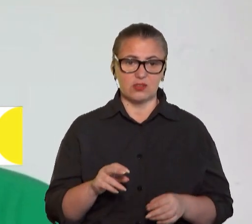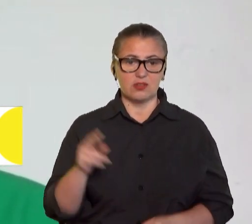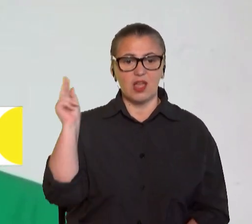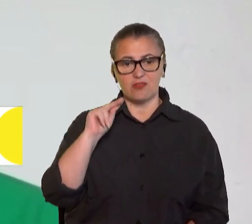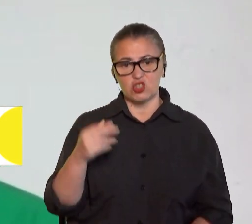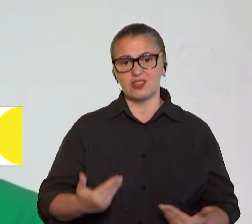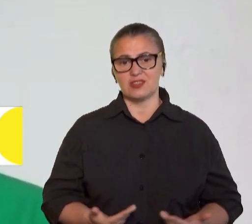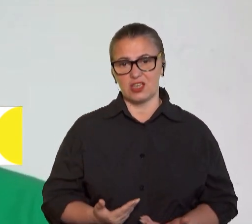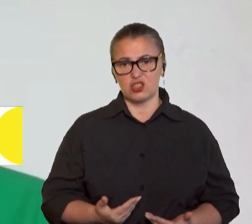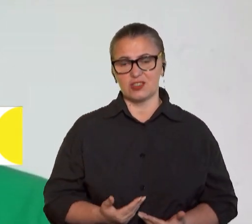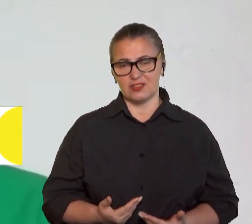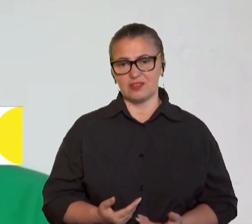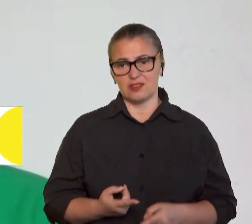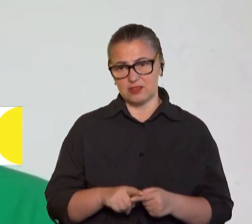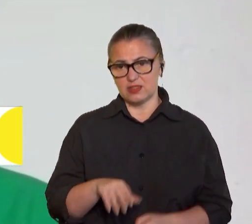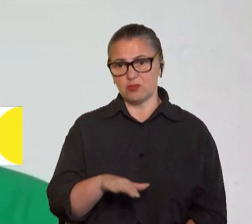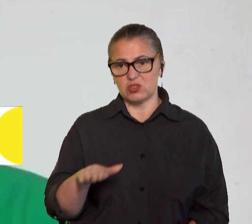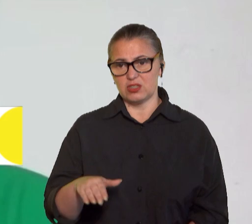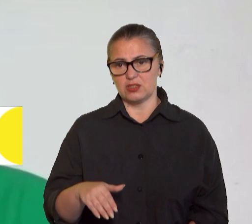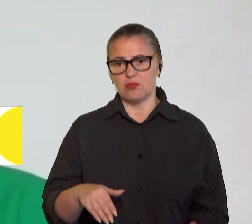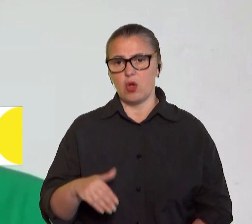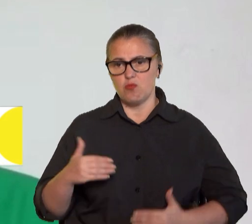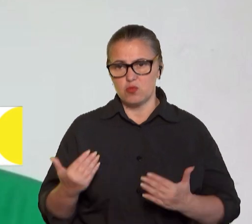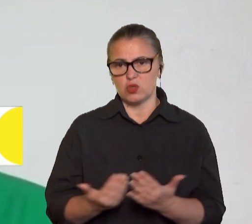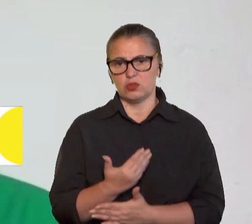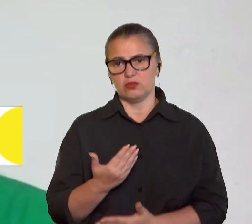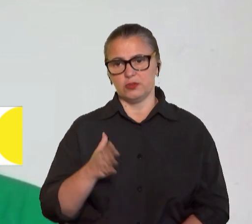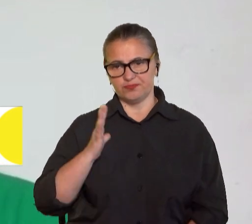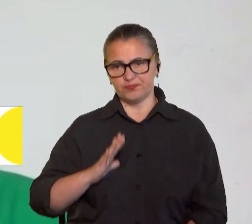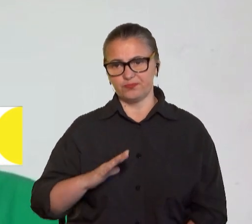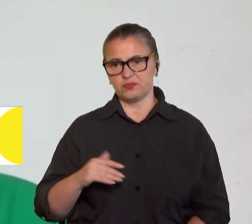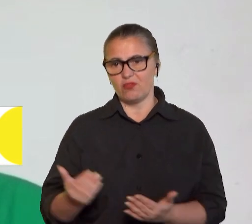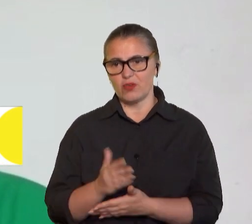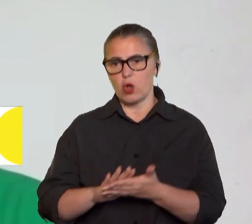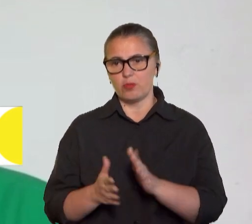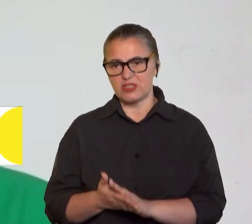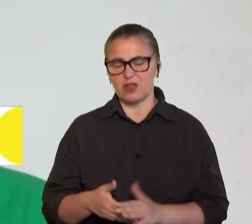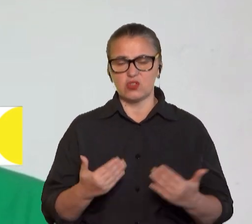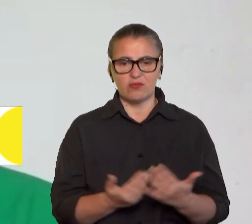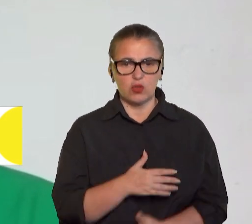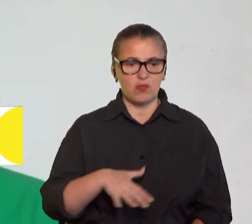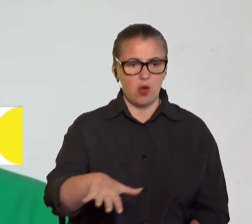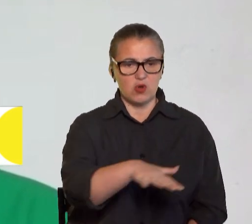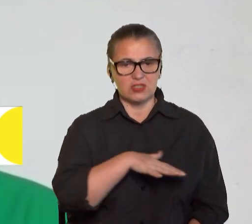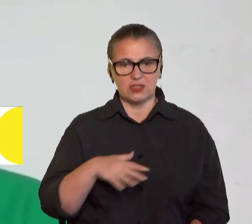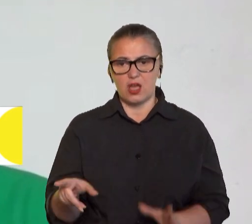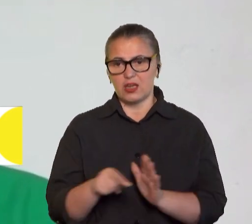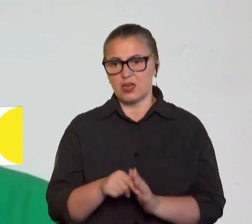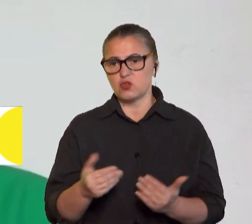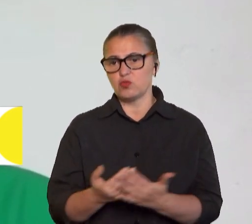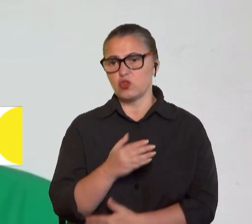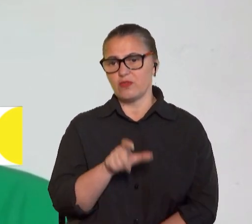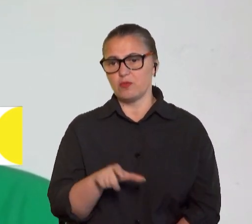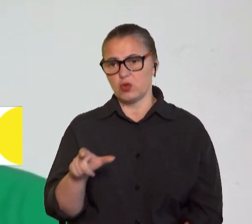навчитися жити цим дітям заново приходиться в нових обставинах, в новому середовищі, з новими людьми.